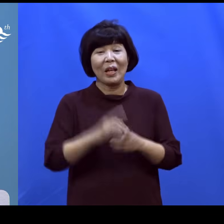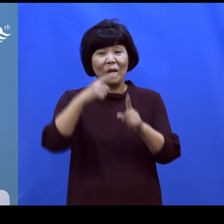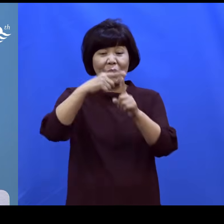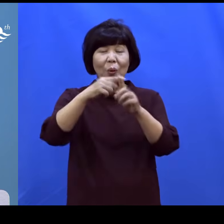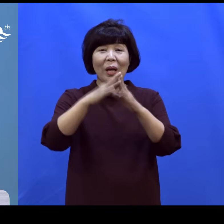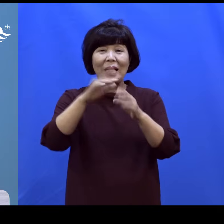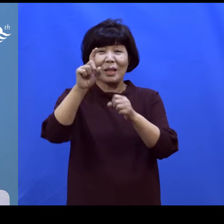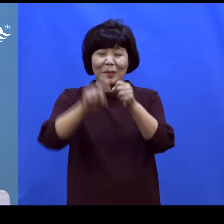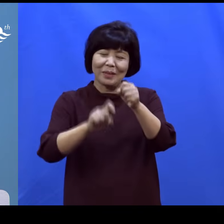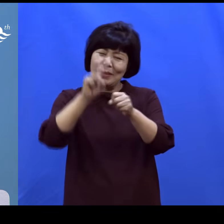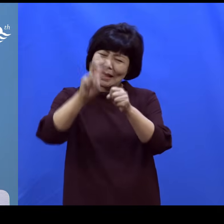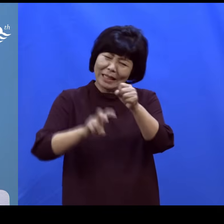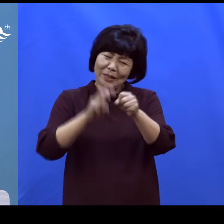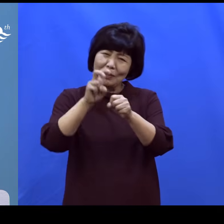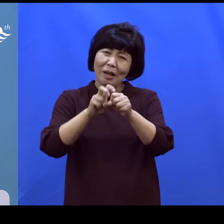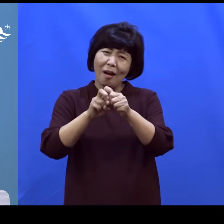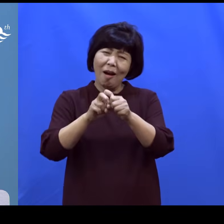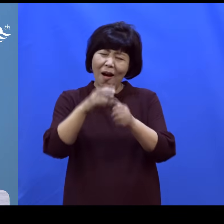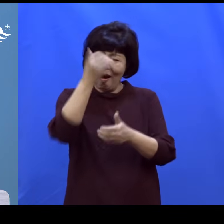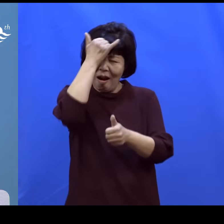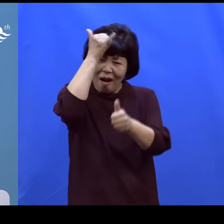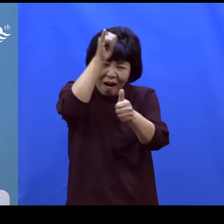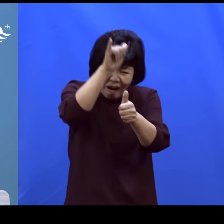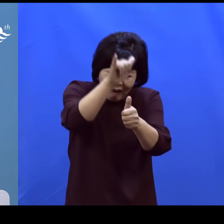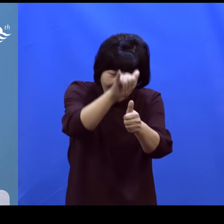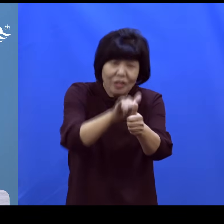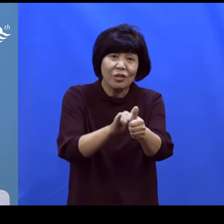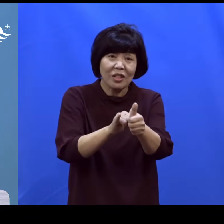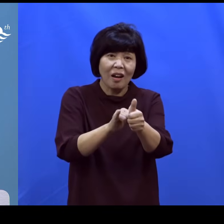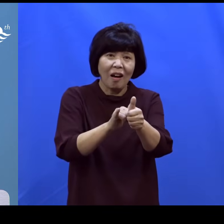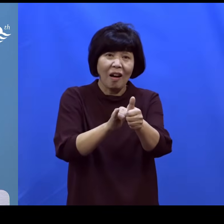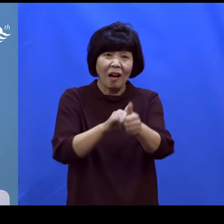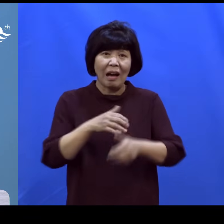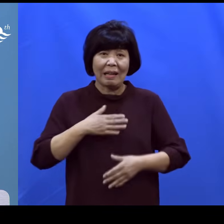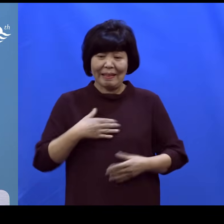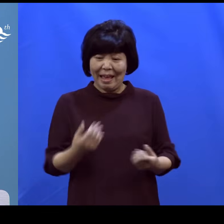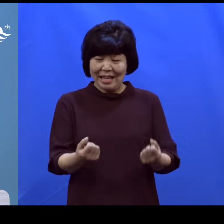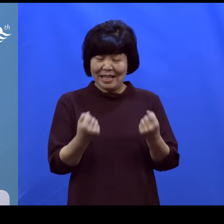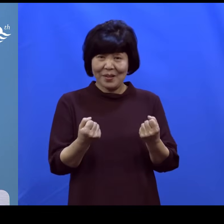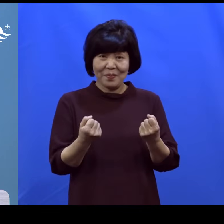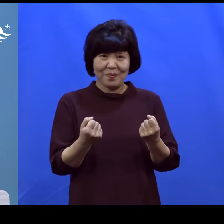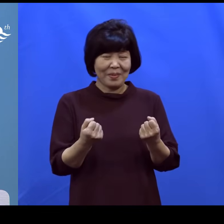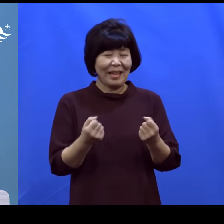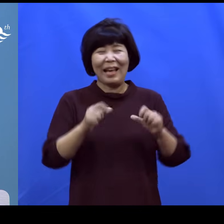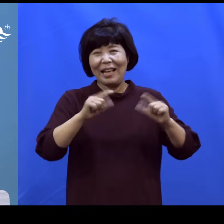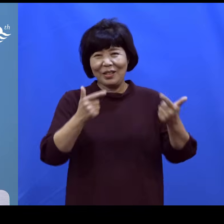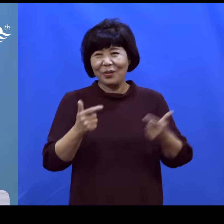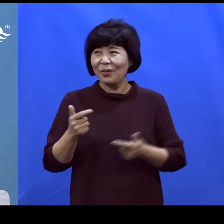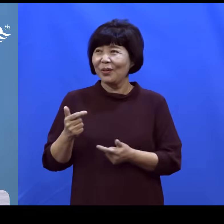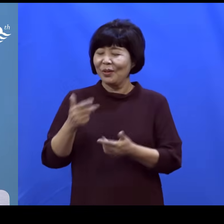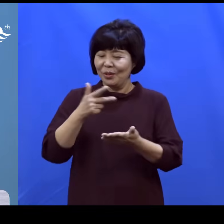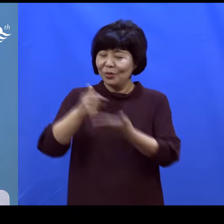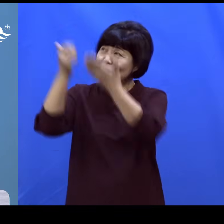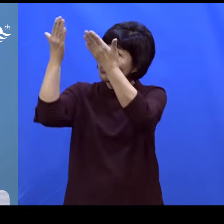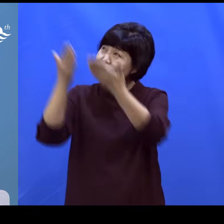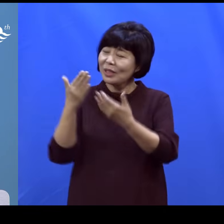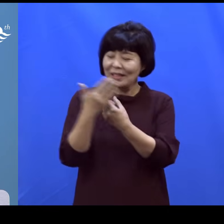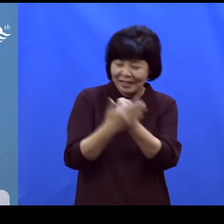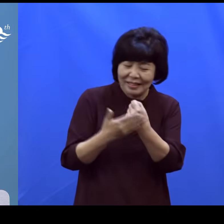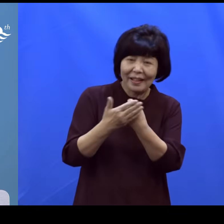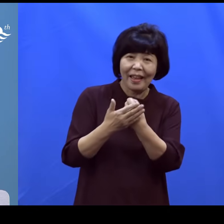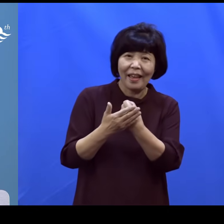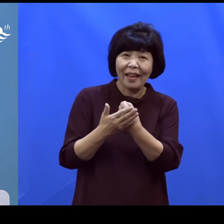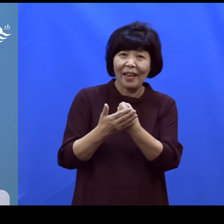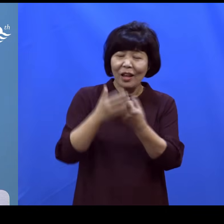위해서 죽도록 충성했었다면 여러분, 그 모든 것이 내 힘으로 한 게 아닙니다. 주님이 주신 은혜로 한 것입니다. 주님이 건강을 주셔서